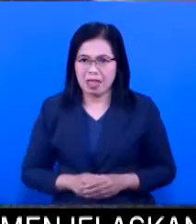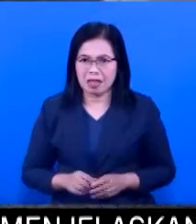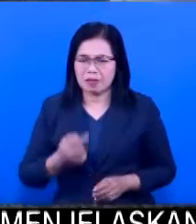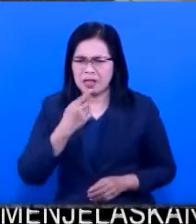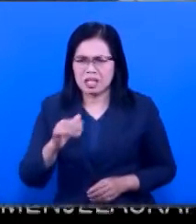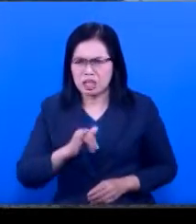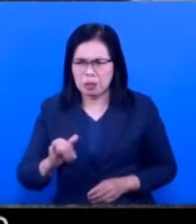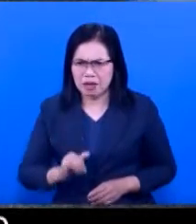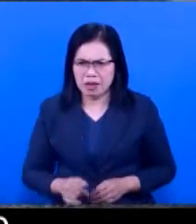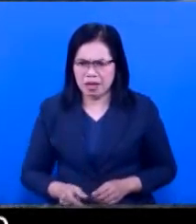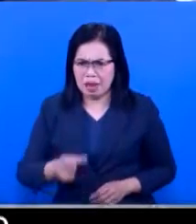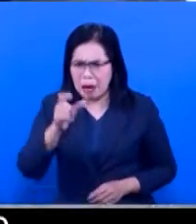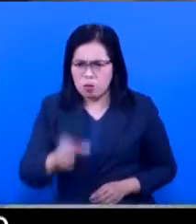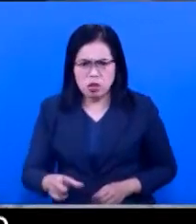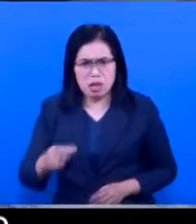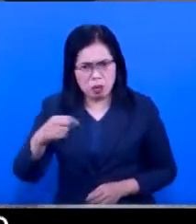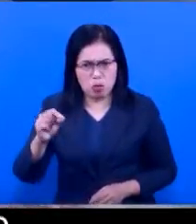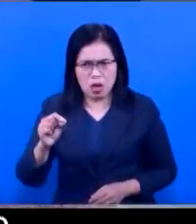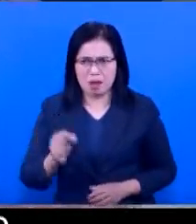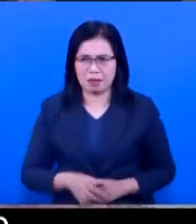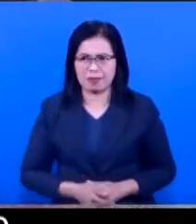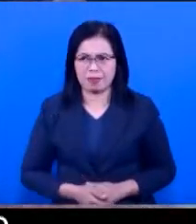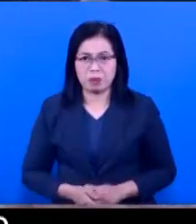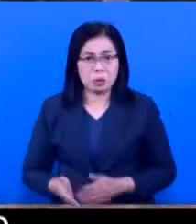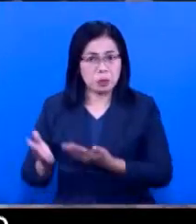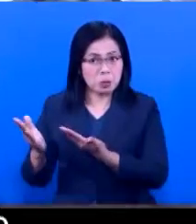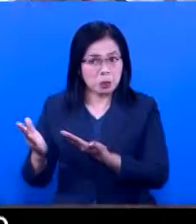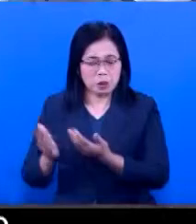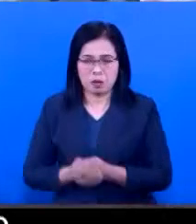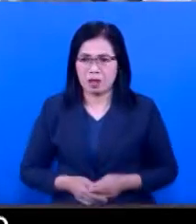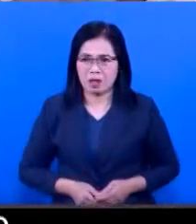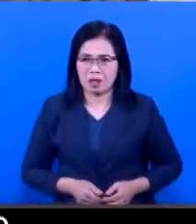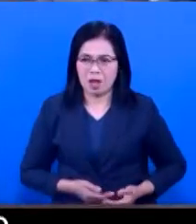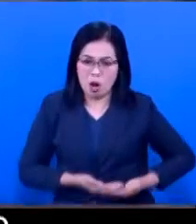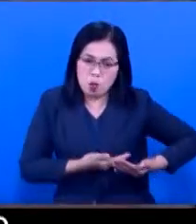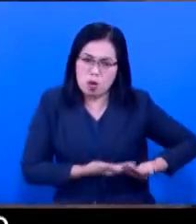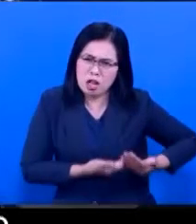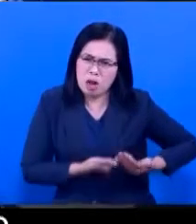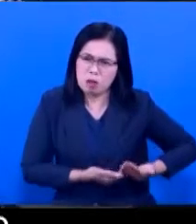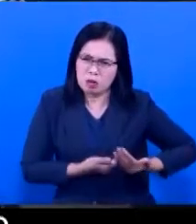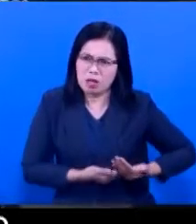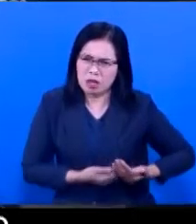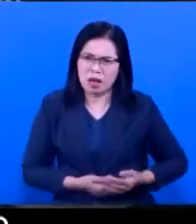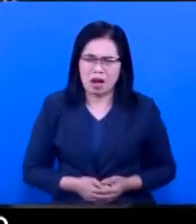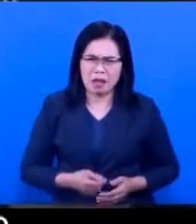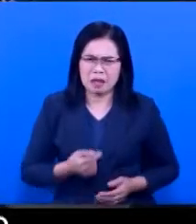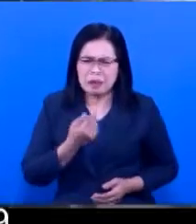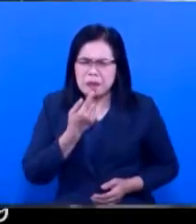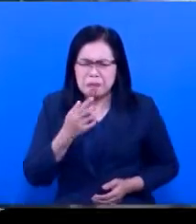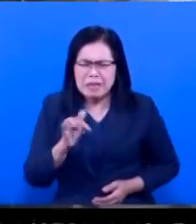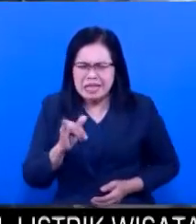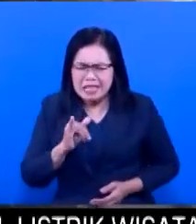ini, yang diproduksi pada 28 April 2015 di Australia dengan berat 2,3 kg. Harga setiap boneka